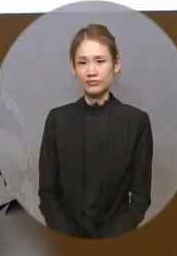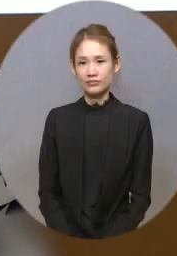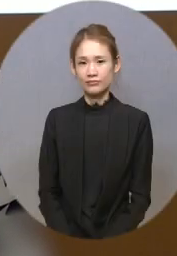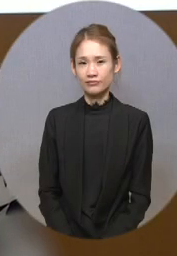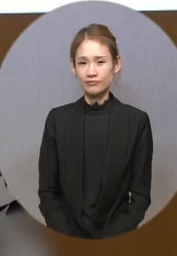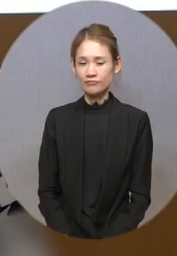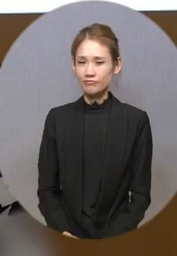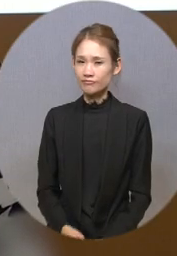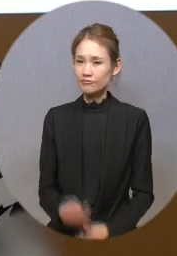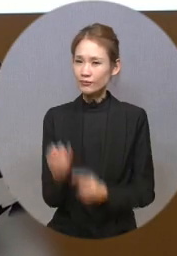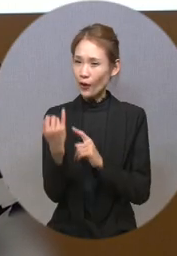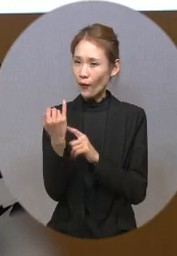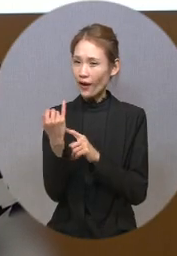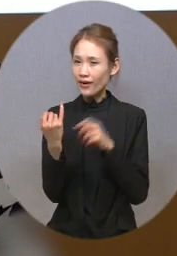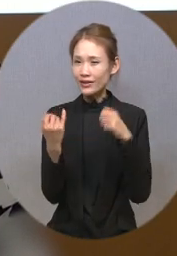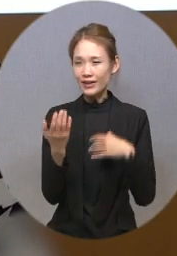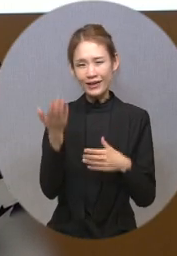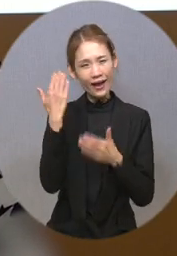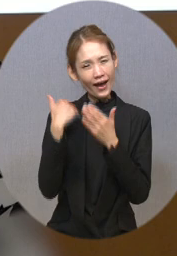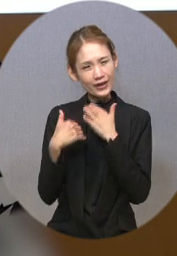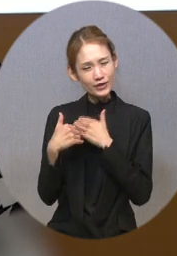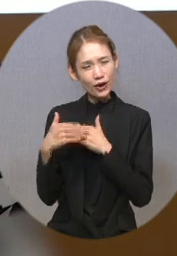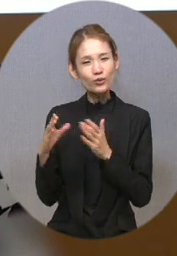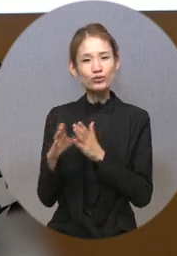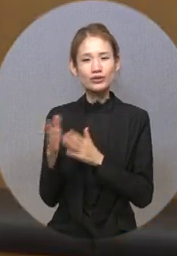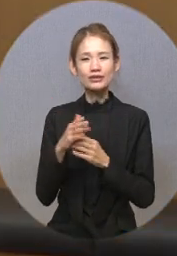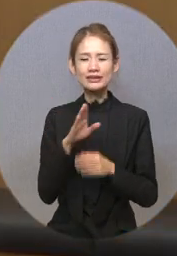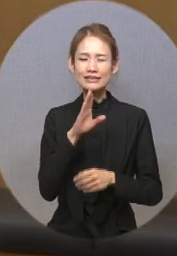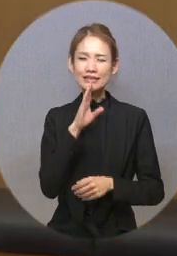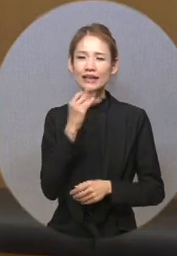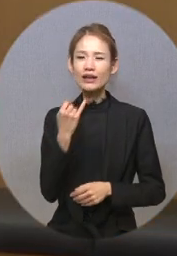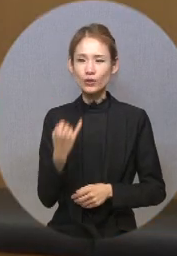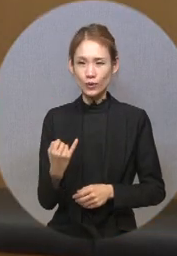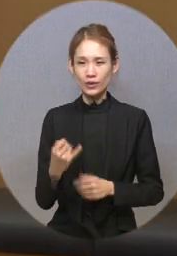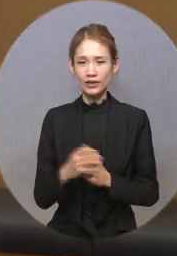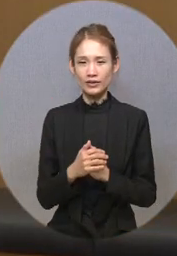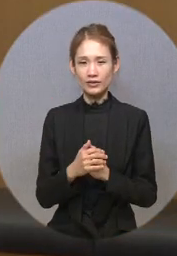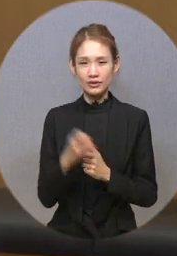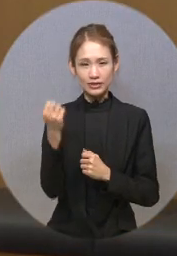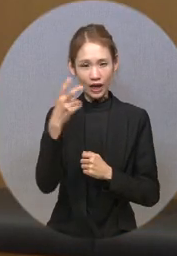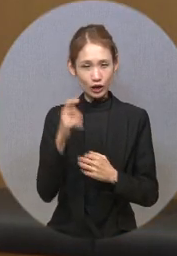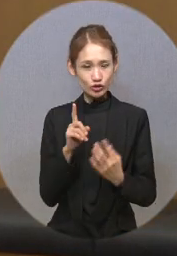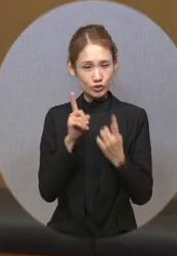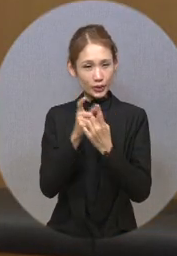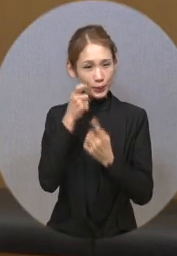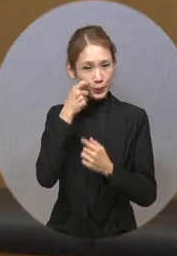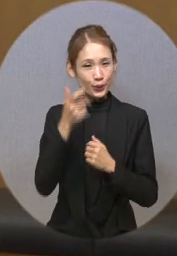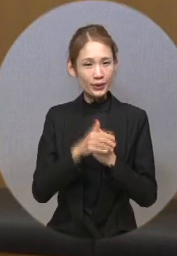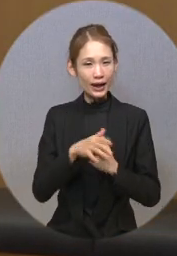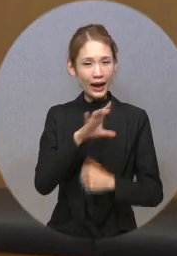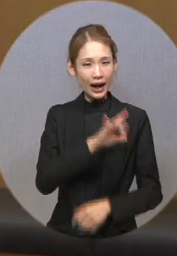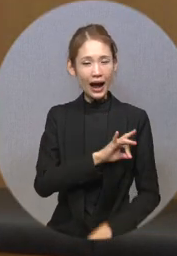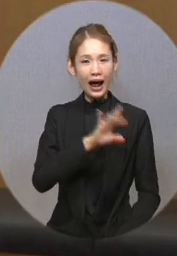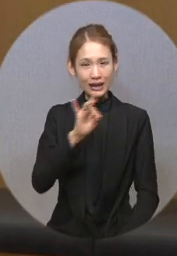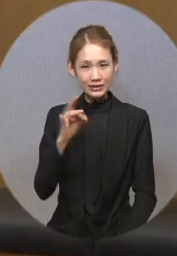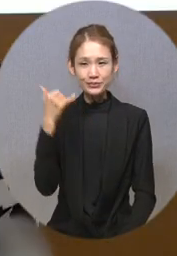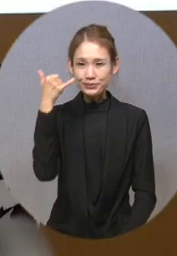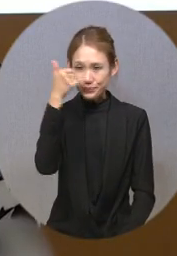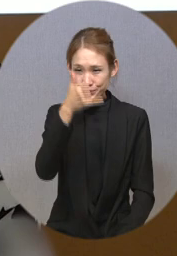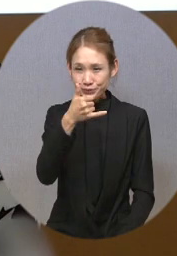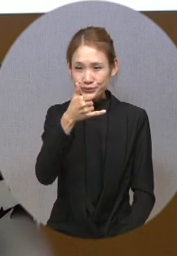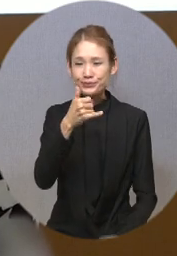연아랑은 그냥 예전부터 그냥 친한 동생이었고요. 그 다음에 뭐 자주 보진 못하지만 간간히 연락하는 이렇게 안부 묻는